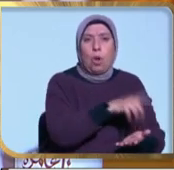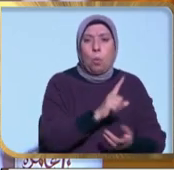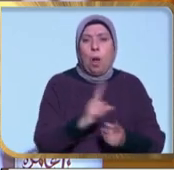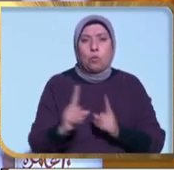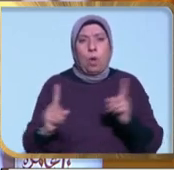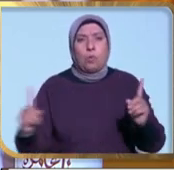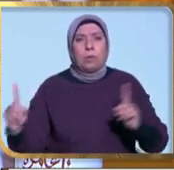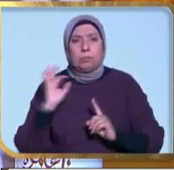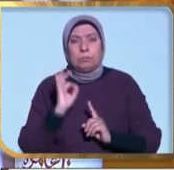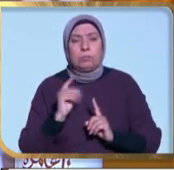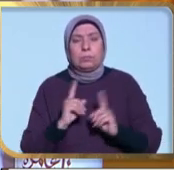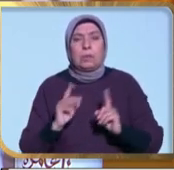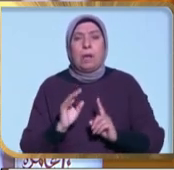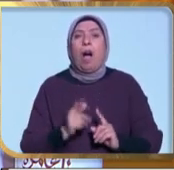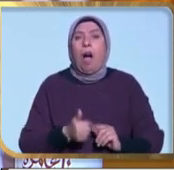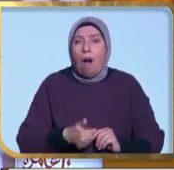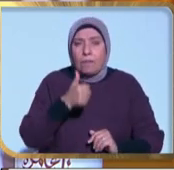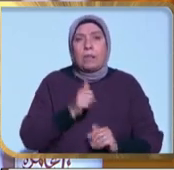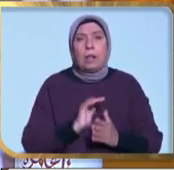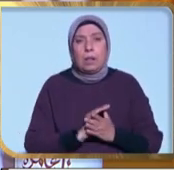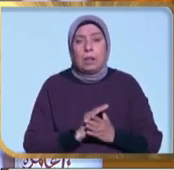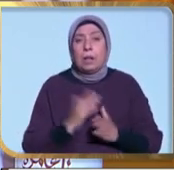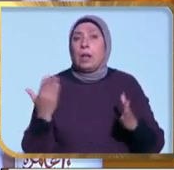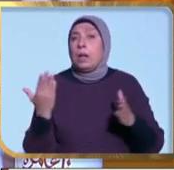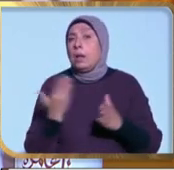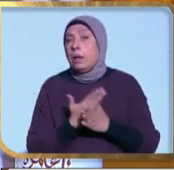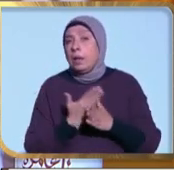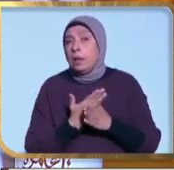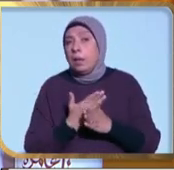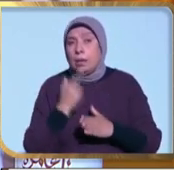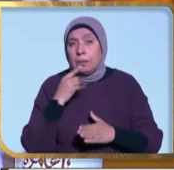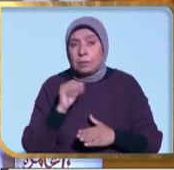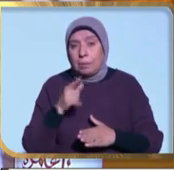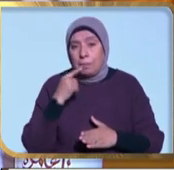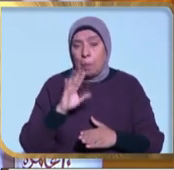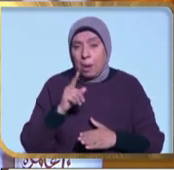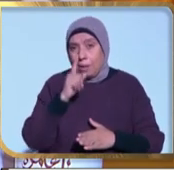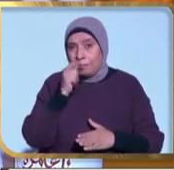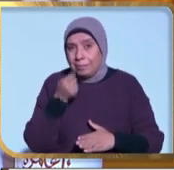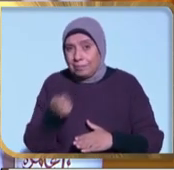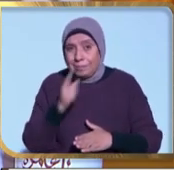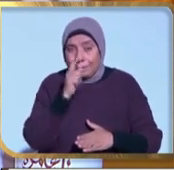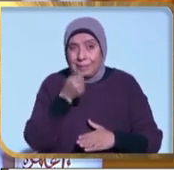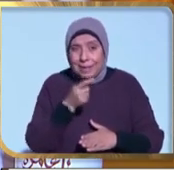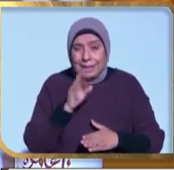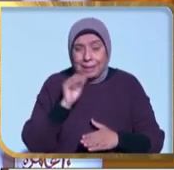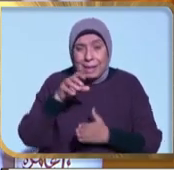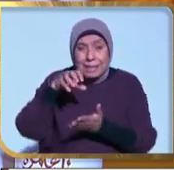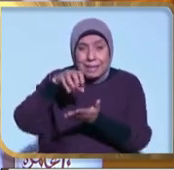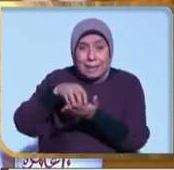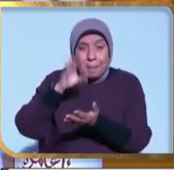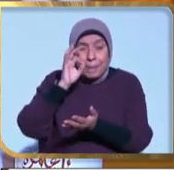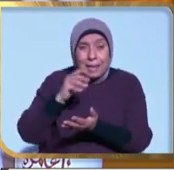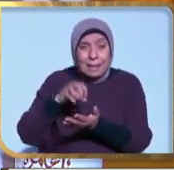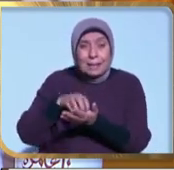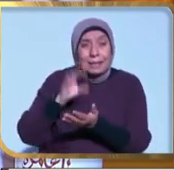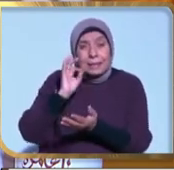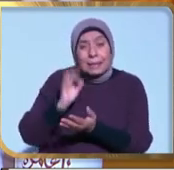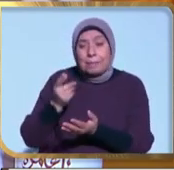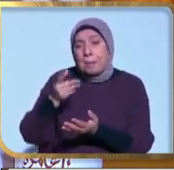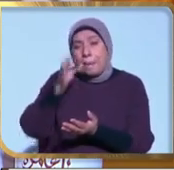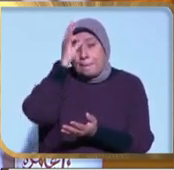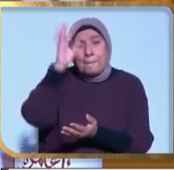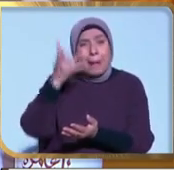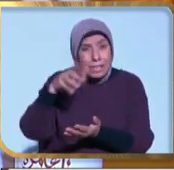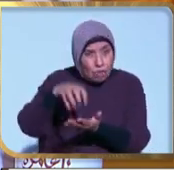الافضل لانه هذا هو المستحب وذلك لما ورد في الاثر مش لازم يعني شقه بعينيها ان انا عايزه ادي عطيه مال